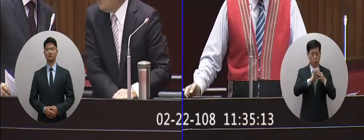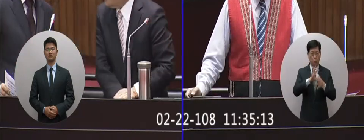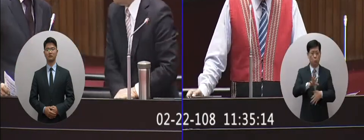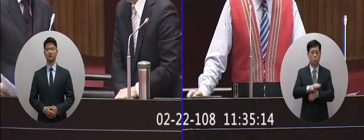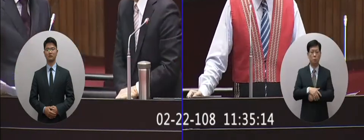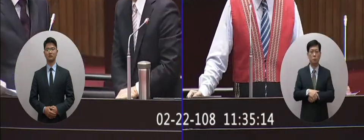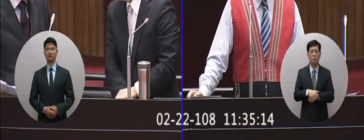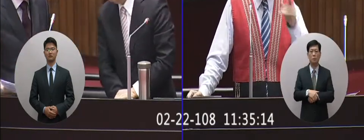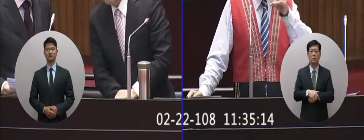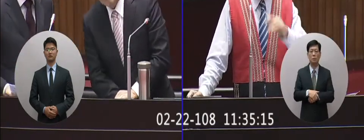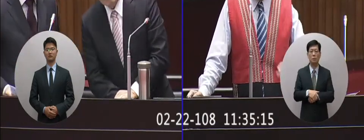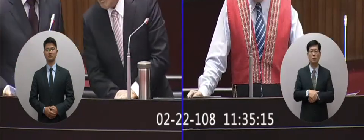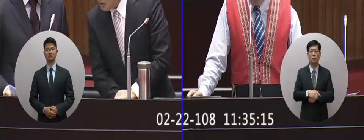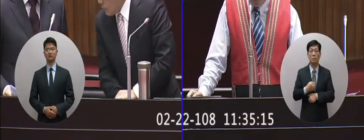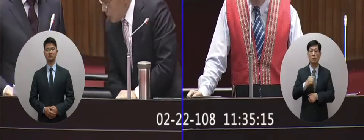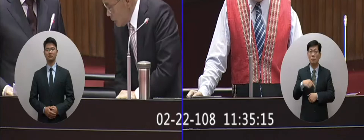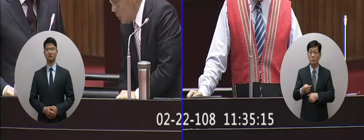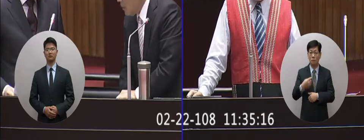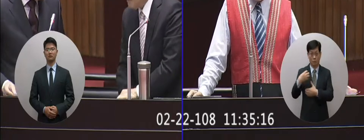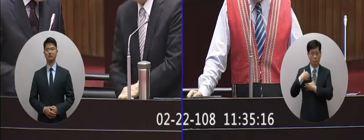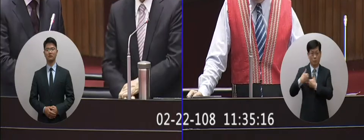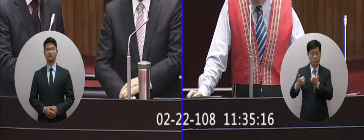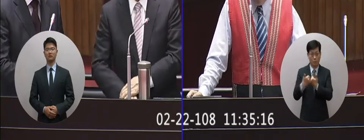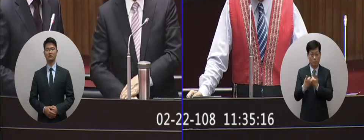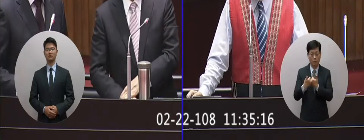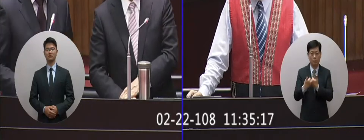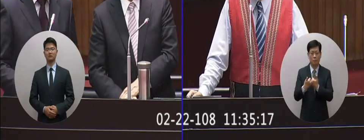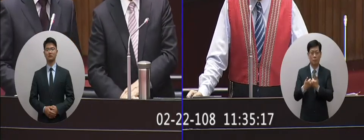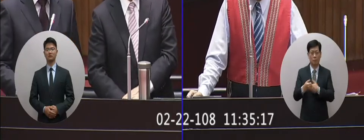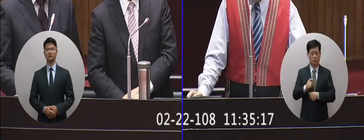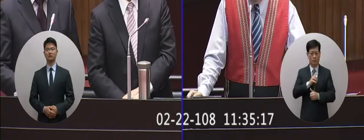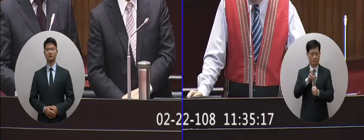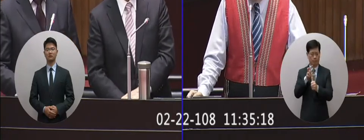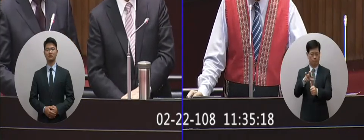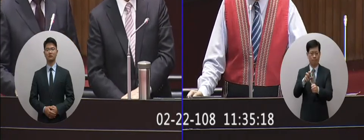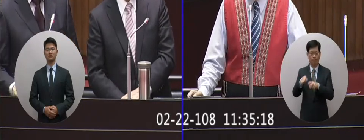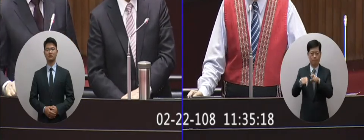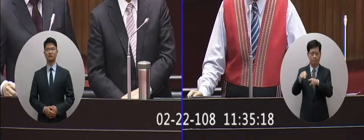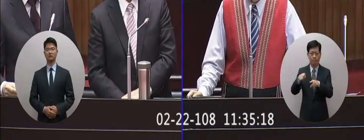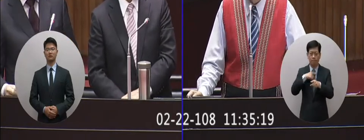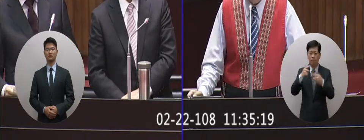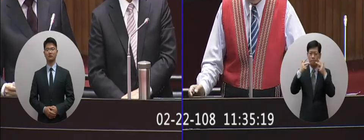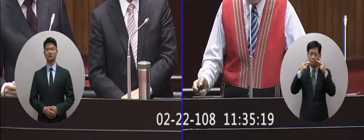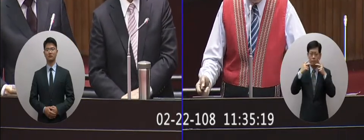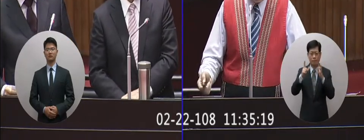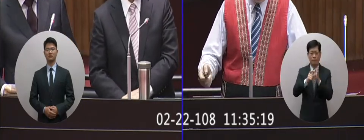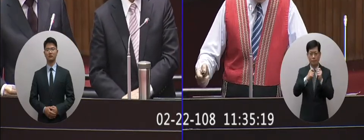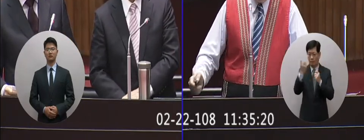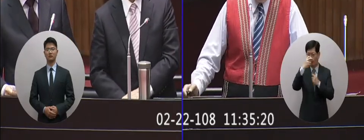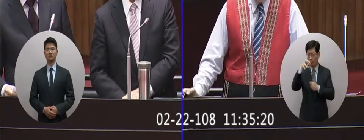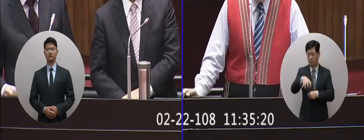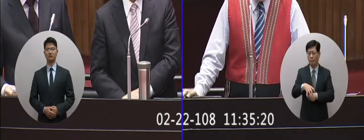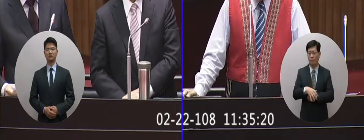关系了。 哎，潘姐。 接下来，退伍会用官威欺压原住民族的长照机构。